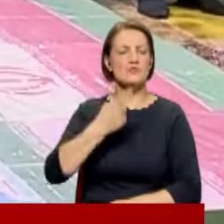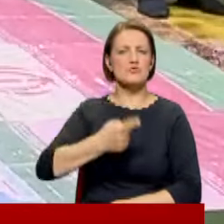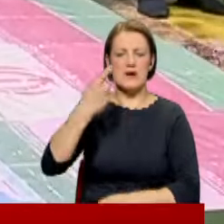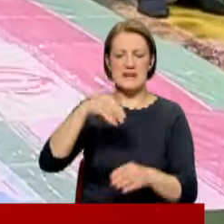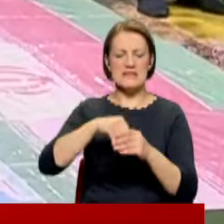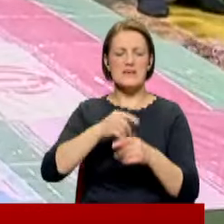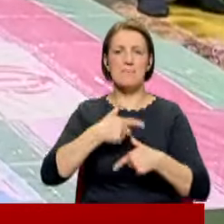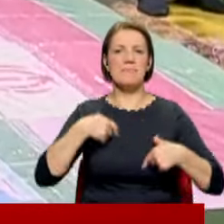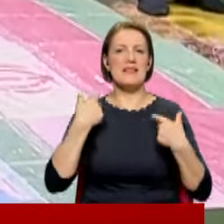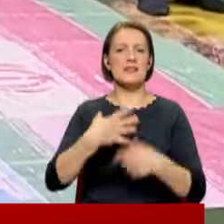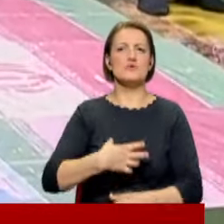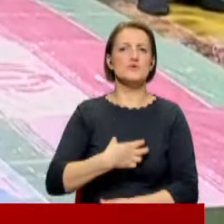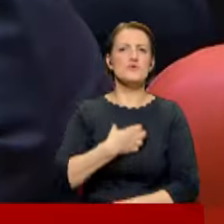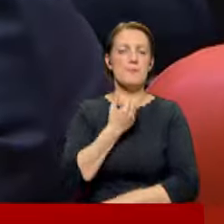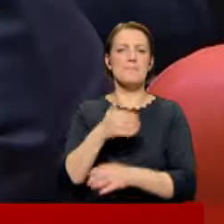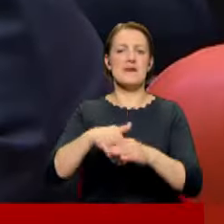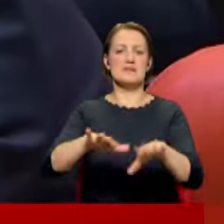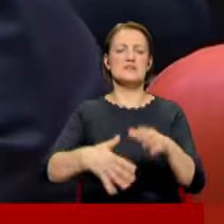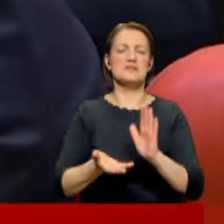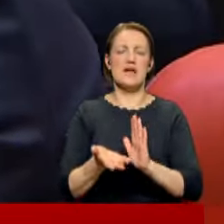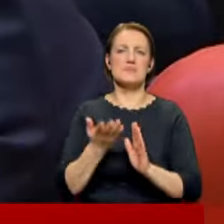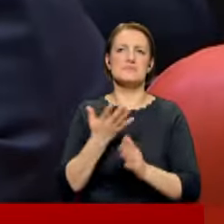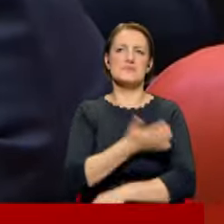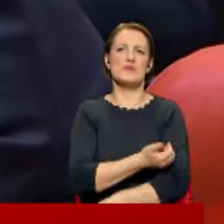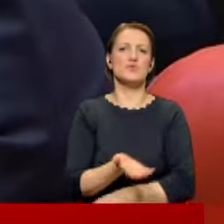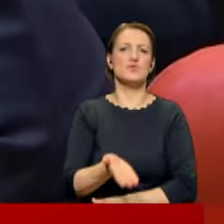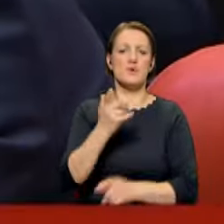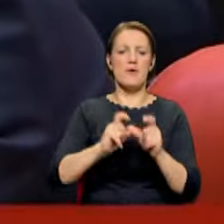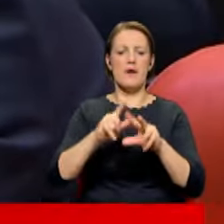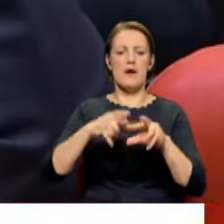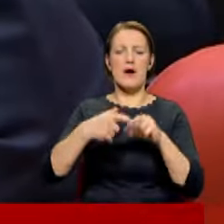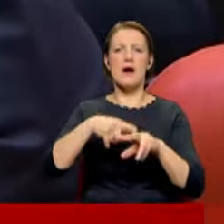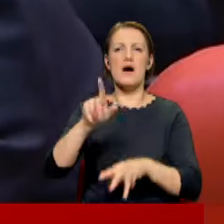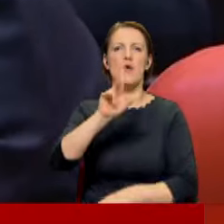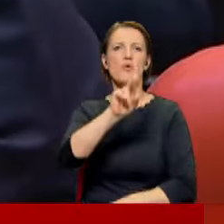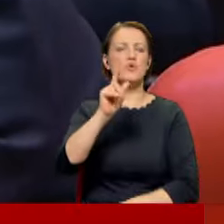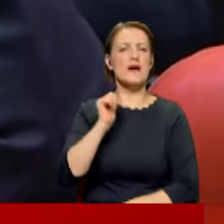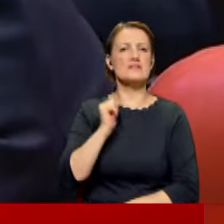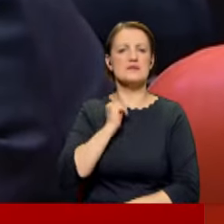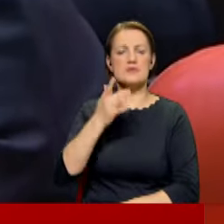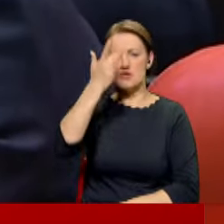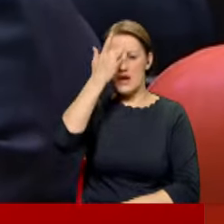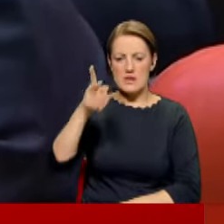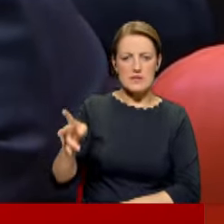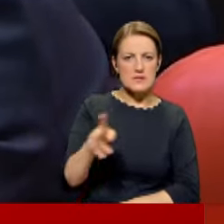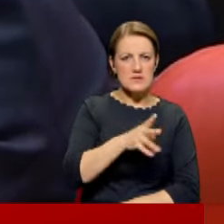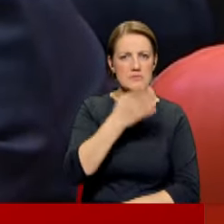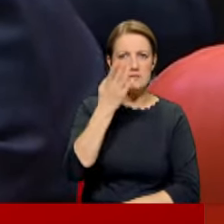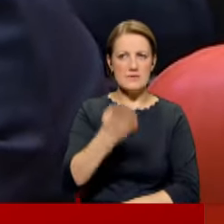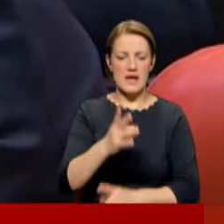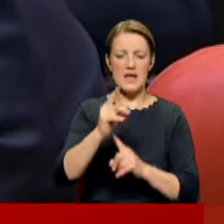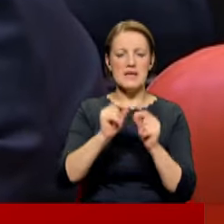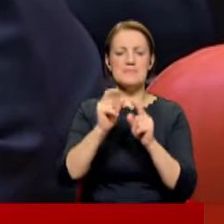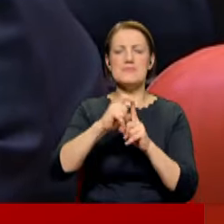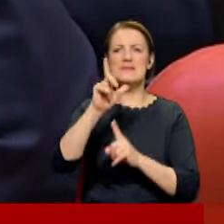ettiği milli yaz mecliste tansiyonu yükseltti. Gara'da 13 askerimiz şehit olduğunda, İdlib'de 36 askerimiz şehit